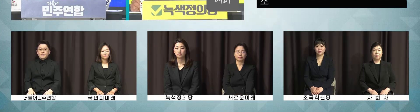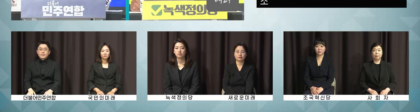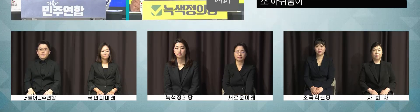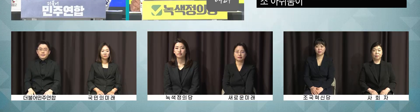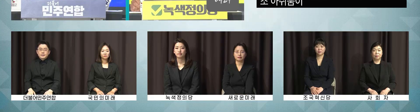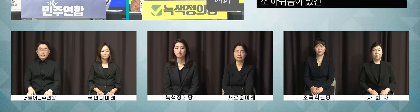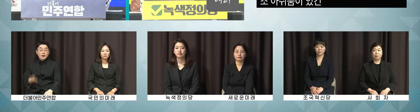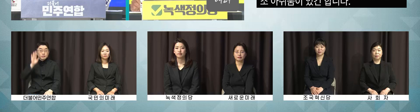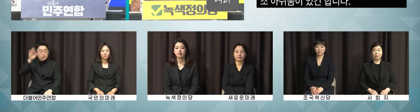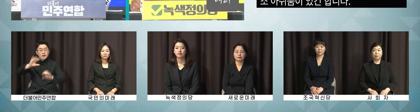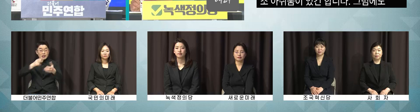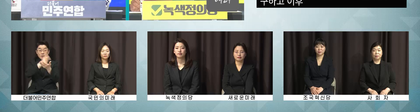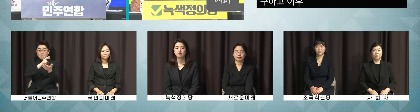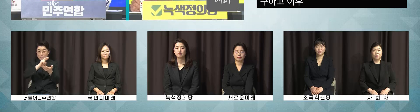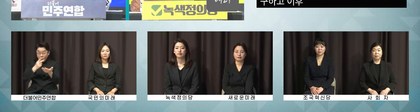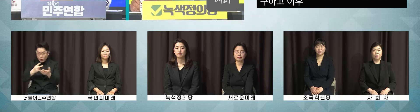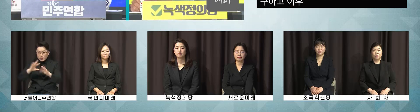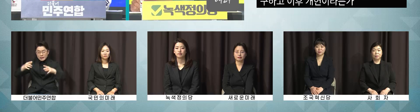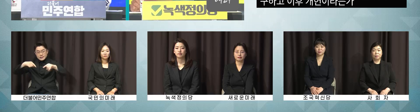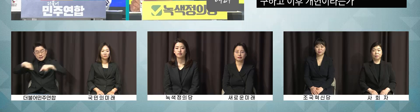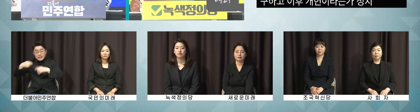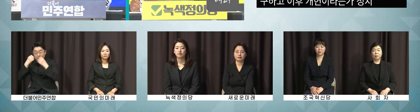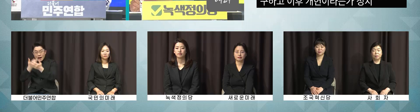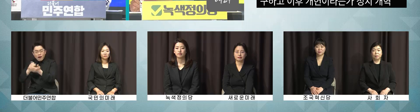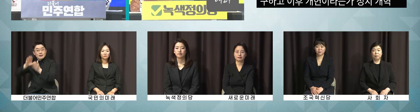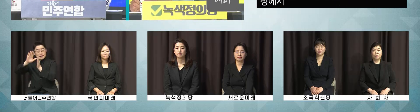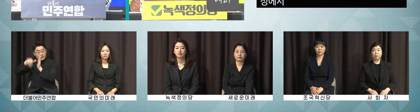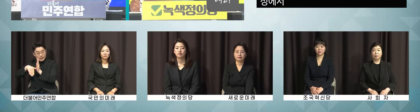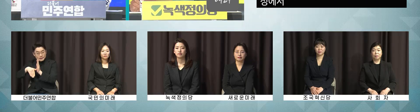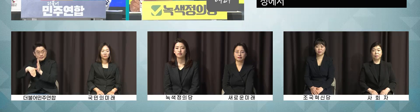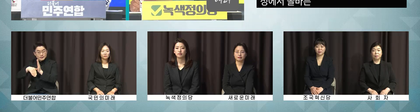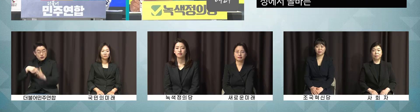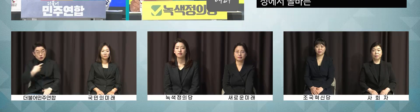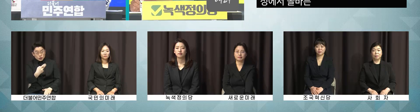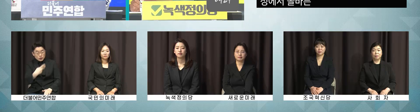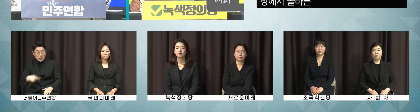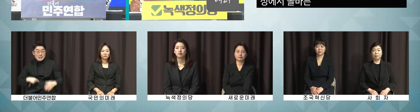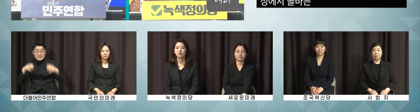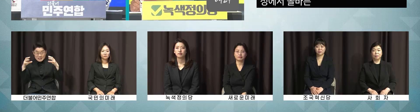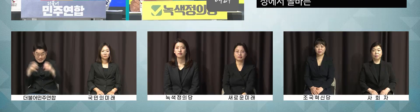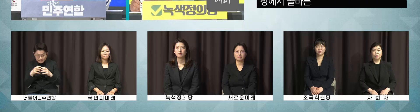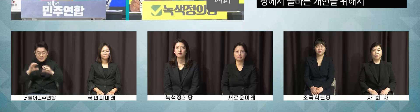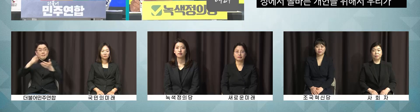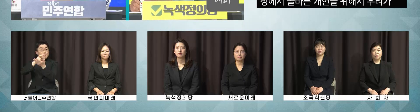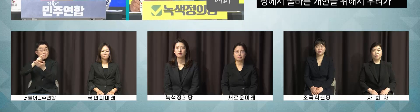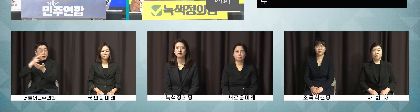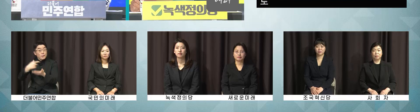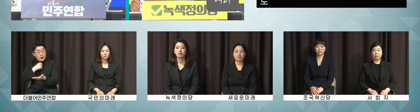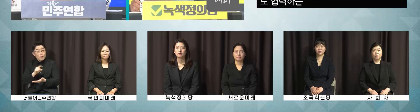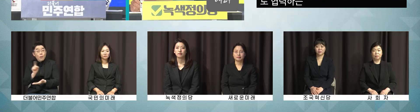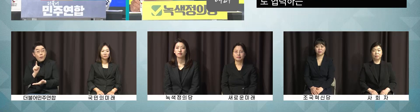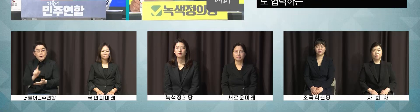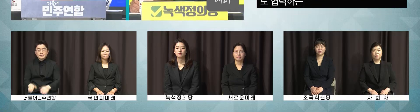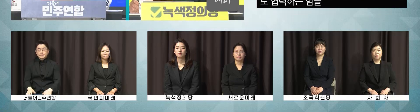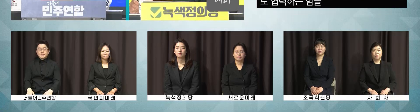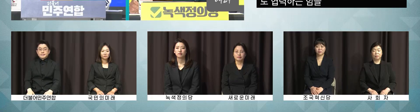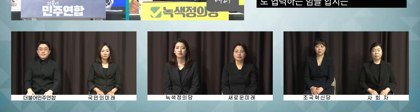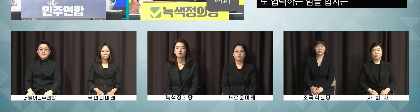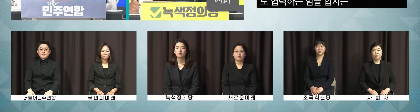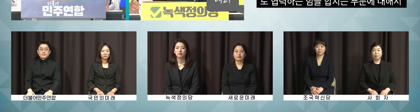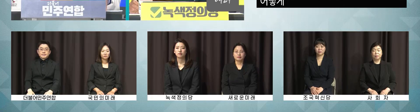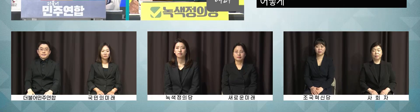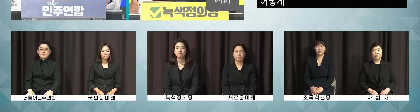불구하고 이후 개헌이라든가 정치개혁 과정에서 올바른 개헌을 위해서 우리가 서로 협력하고 힘을 합치는 부분에 대해서는 어떻게 생각하시는지 한 말씀 듣고